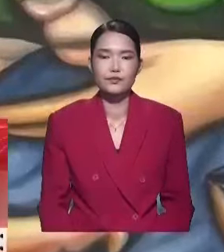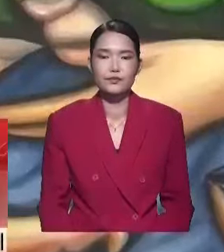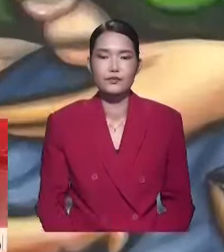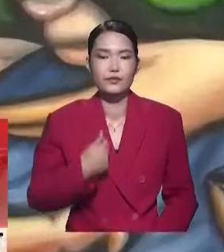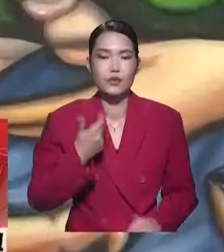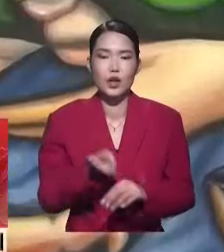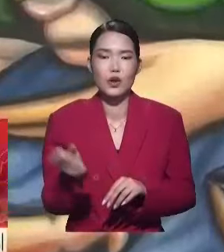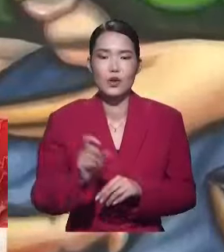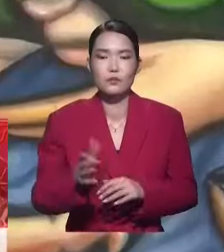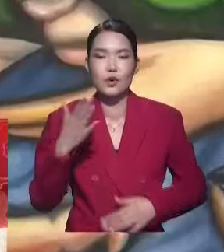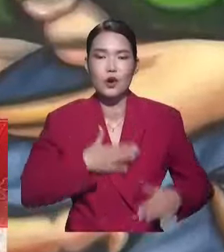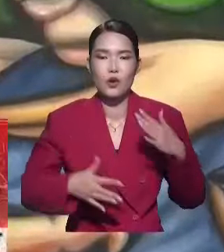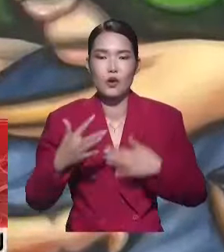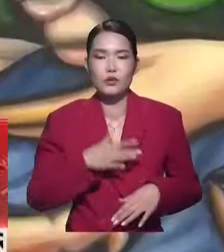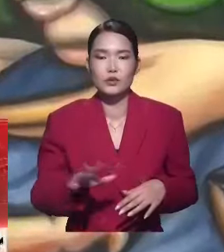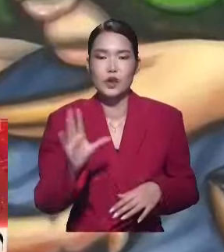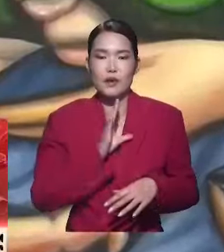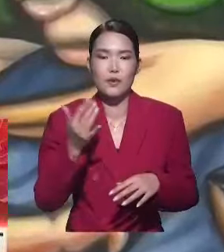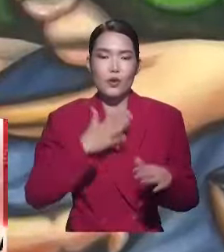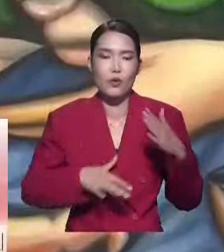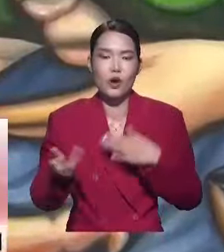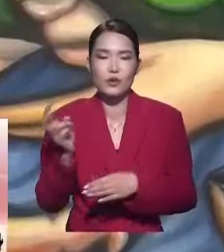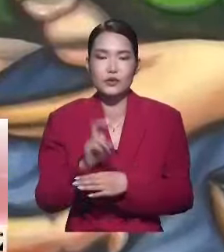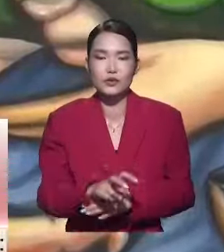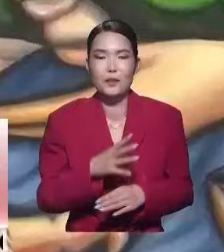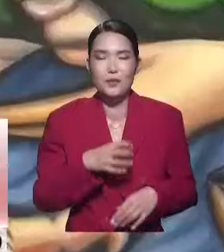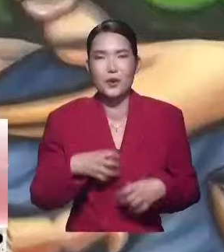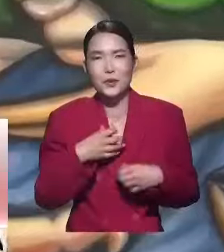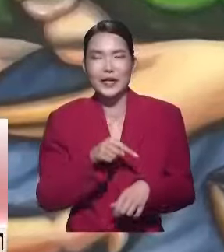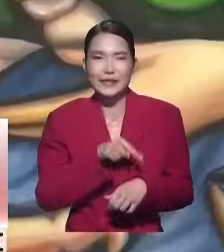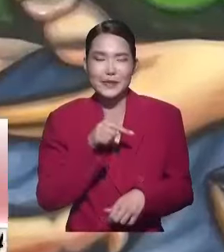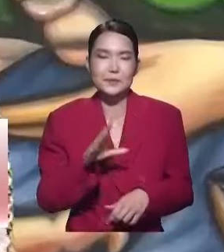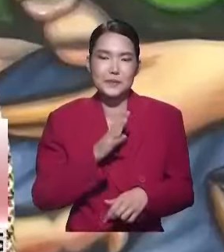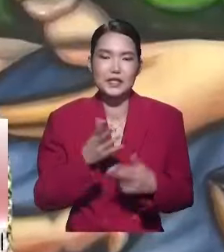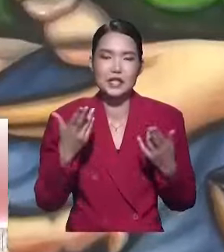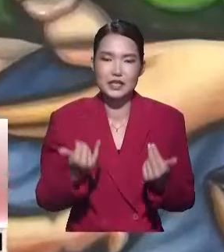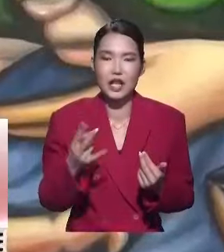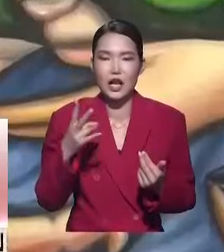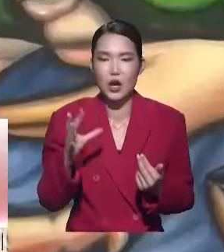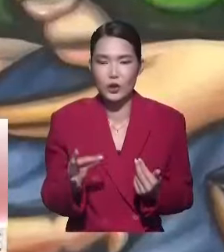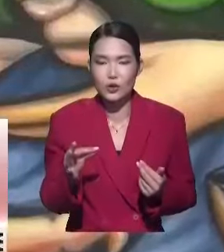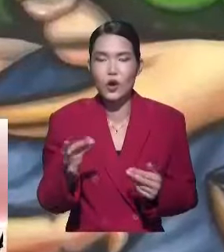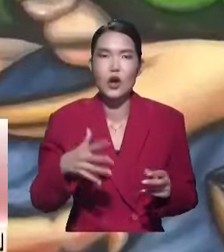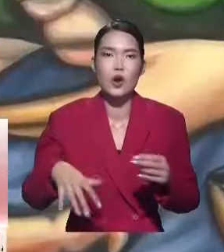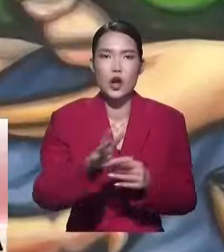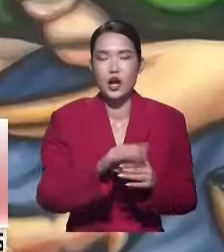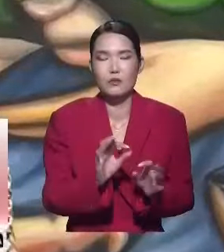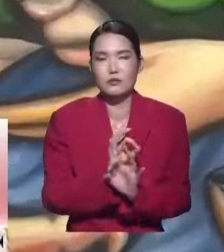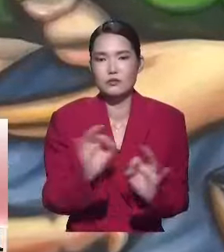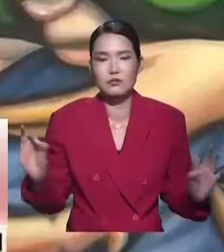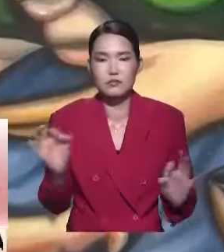қуандым, қуаныш сезімімен қатар қорқыныш сезімі де болды. Бірақ Аллаға шүкір етіп,